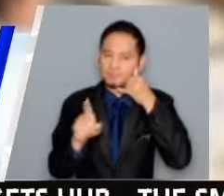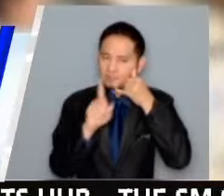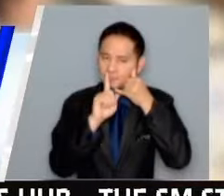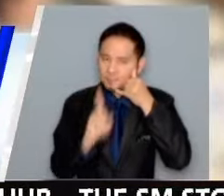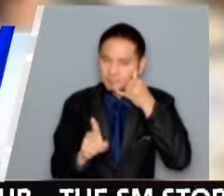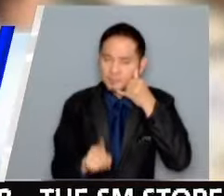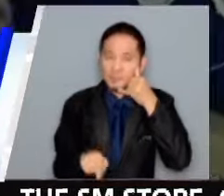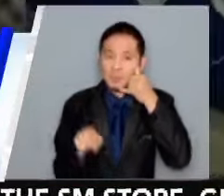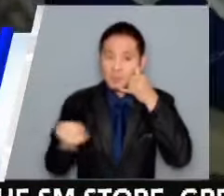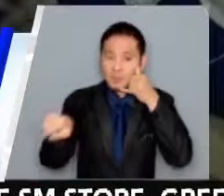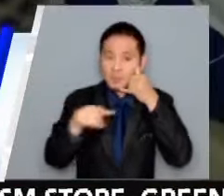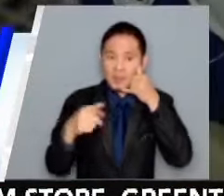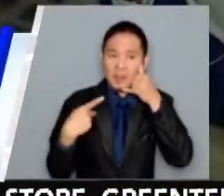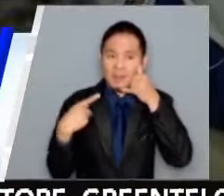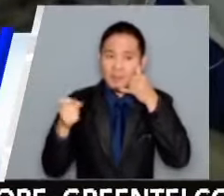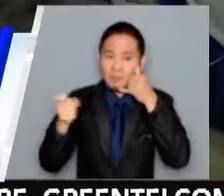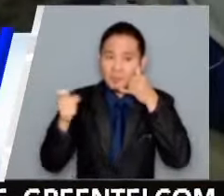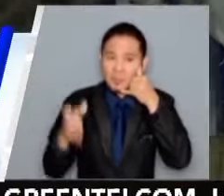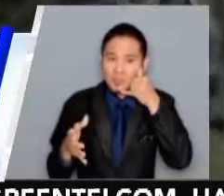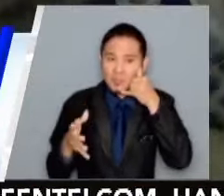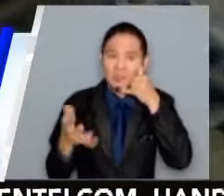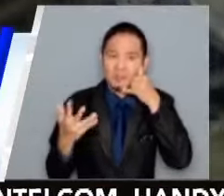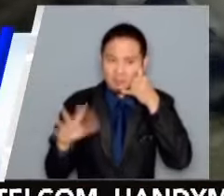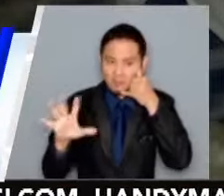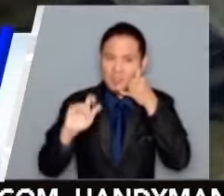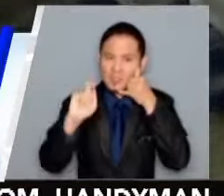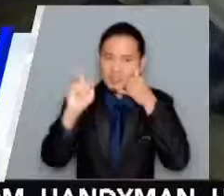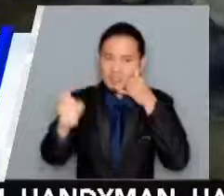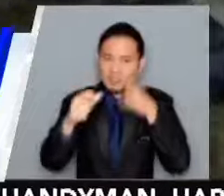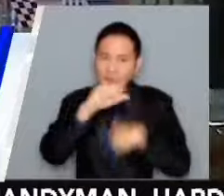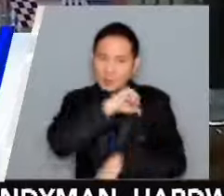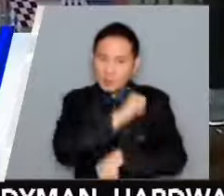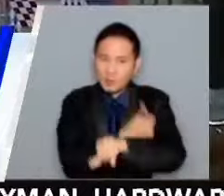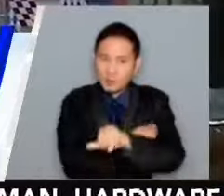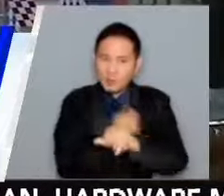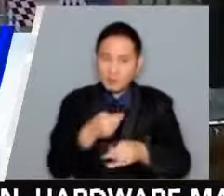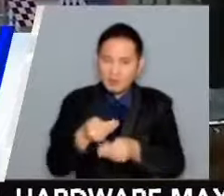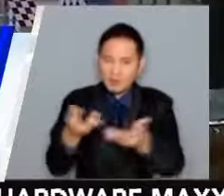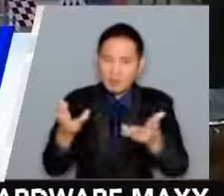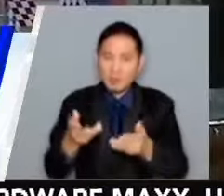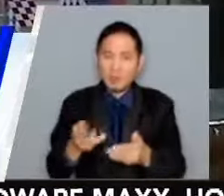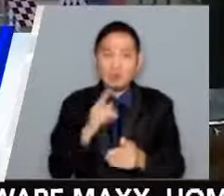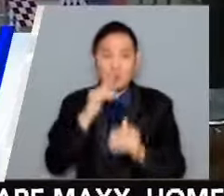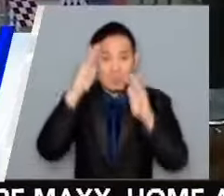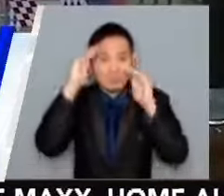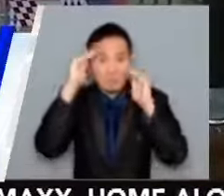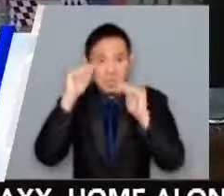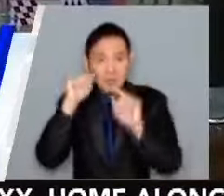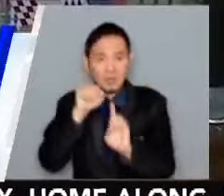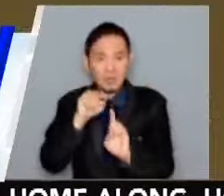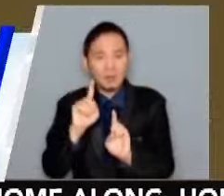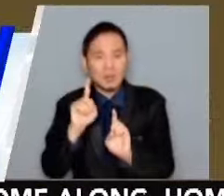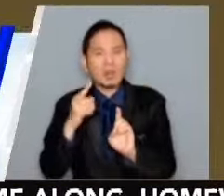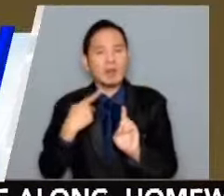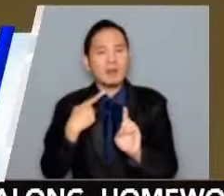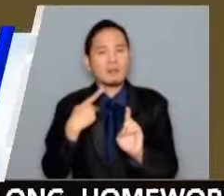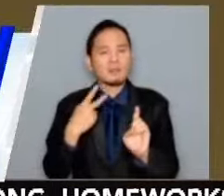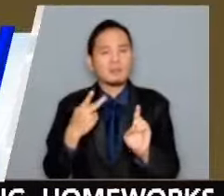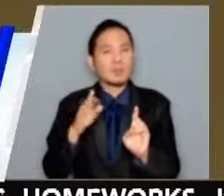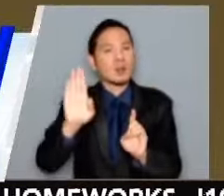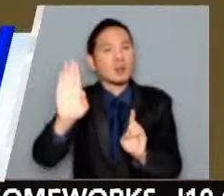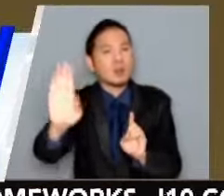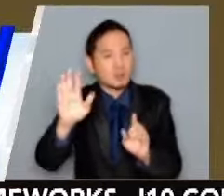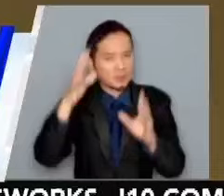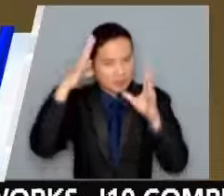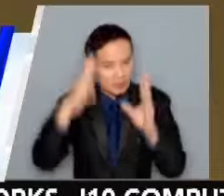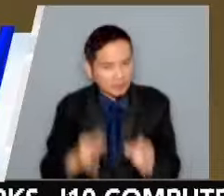ganong authority na naibigay sa kanila at ina-expect natin that they will exercise very wise discretion when it comes to